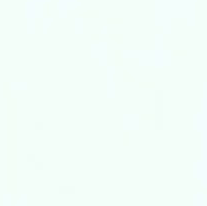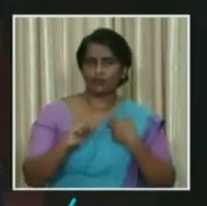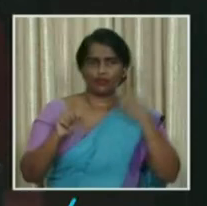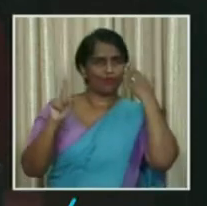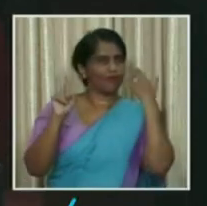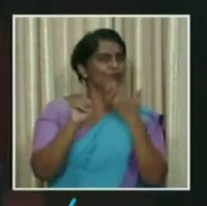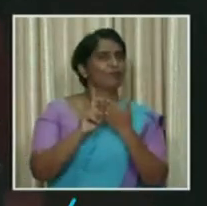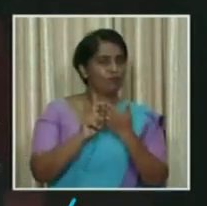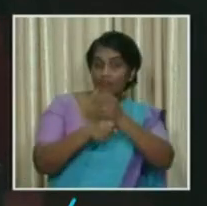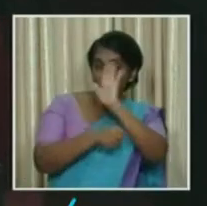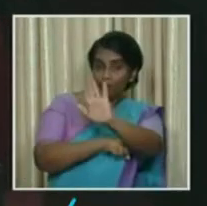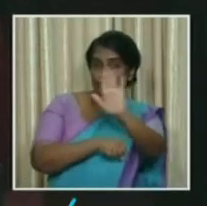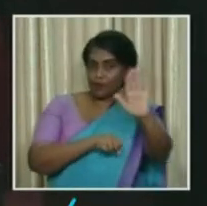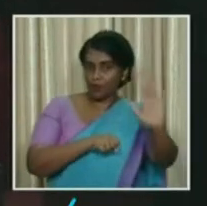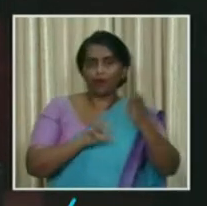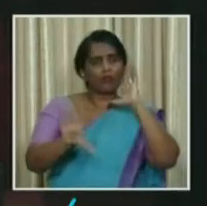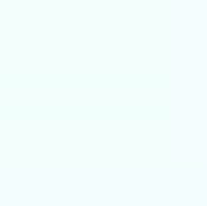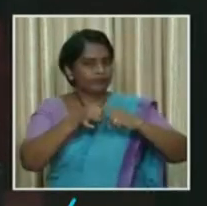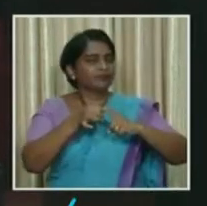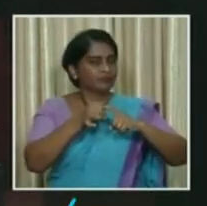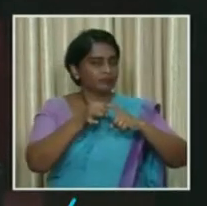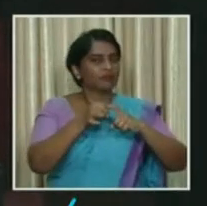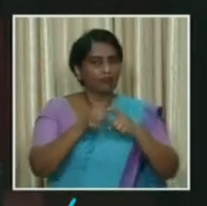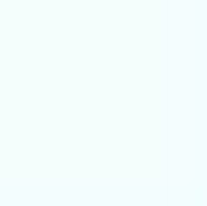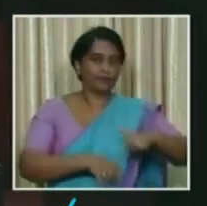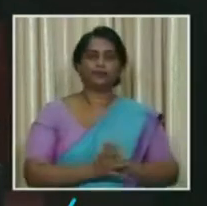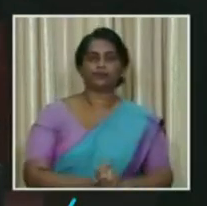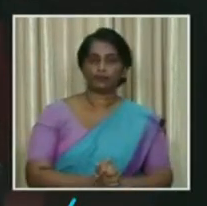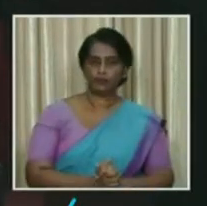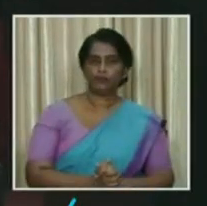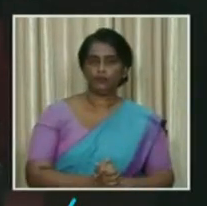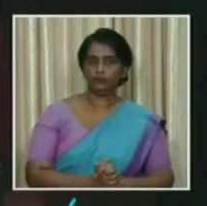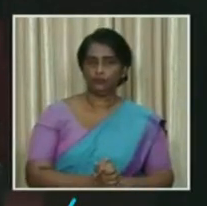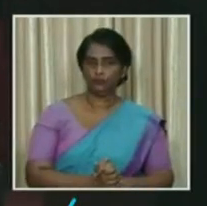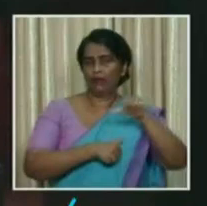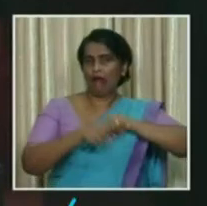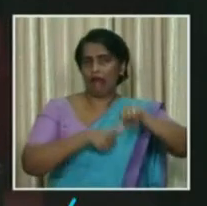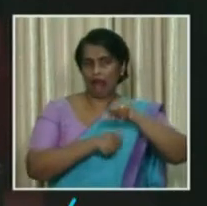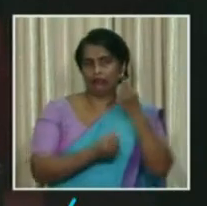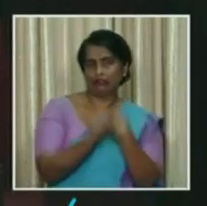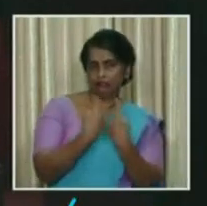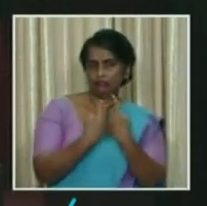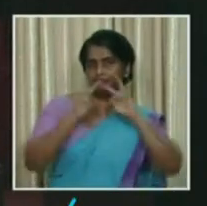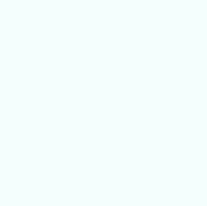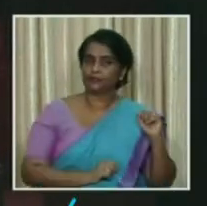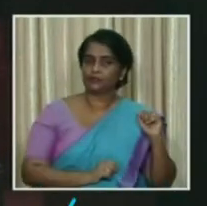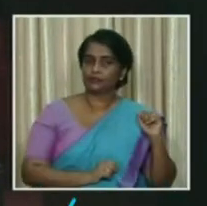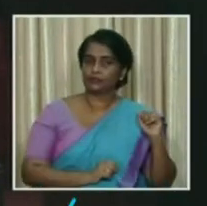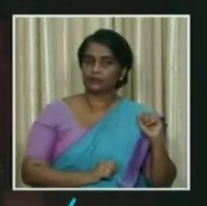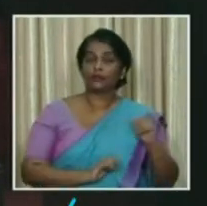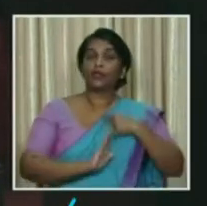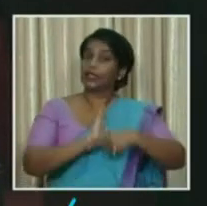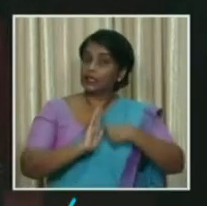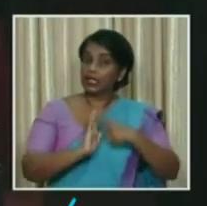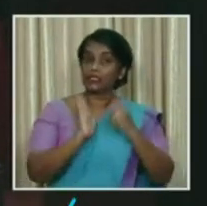පිළිබඳව බලධාරීන්ගෙන් තොරතුරු විමසන්නට ඒ අයිතිය තියෙනවා. වෙරිටේ රිසර්ච් ආයතනය රිසර්ච් එකක් කරලා තියෙනවා.